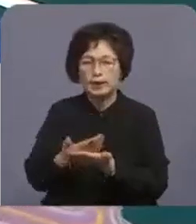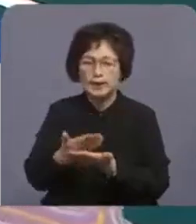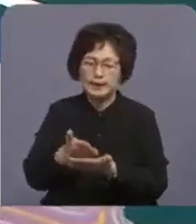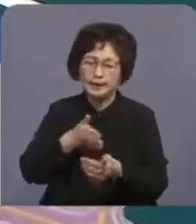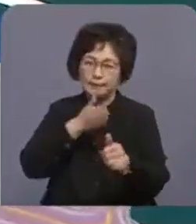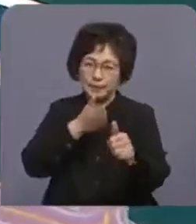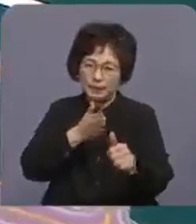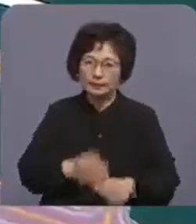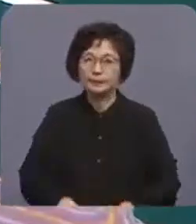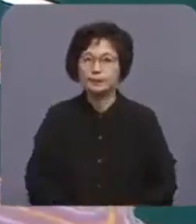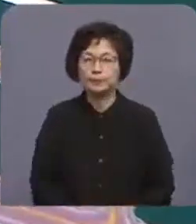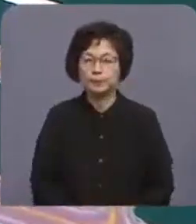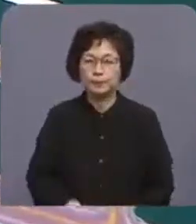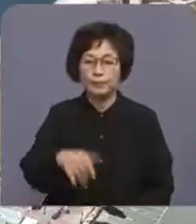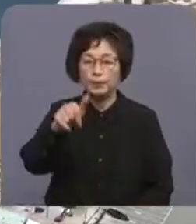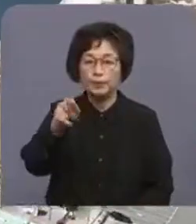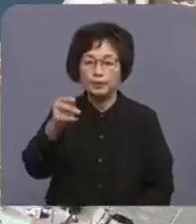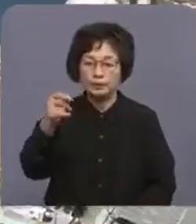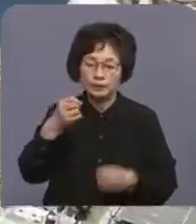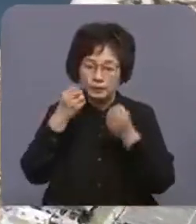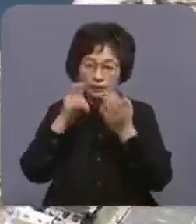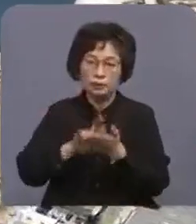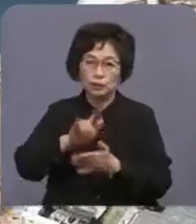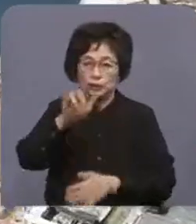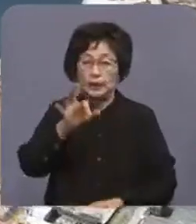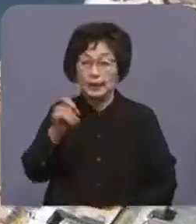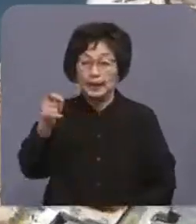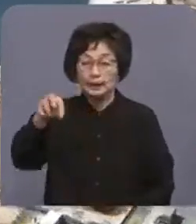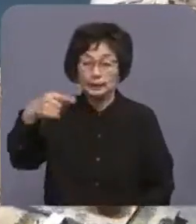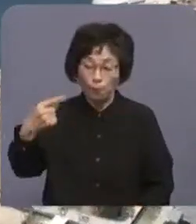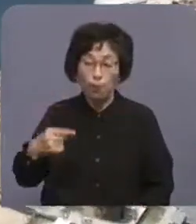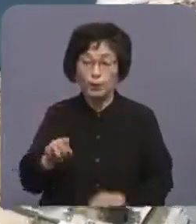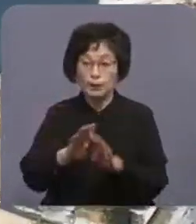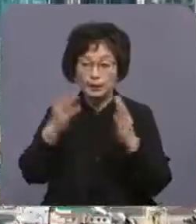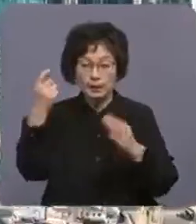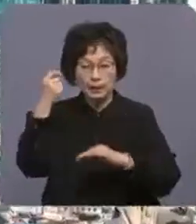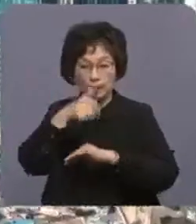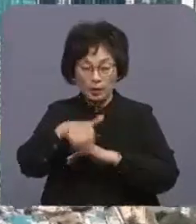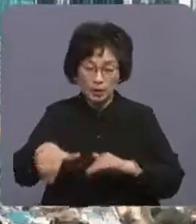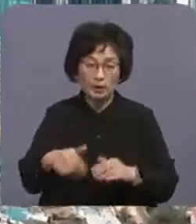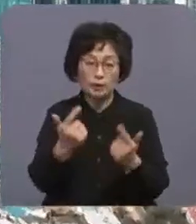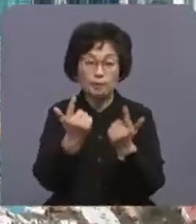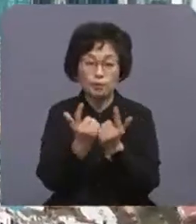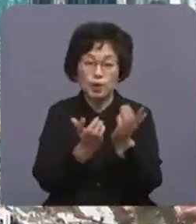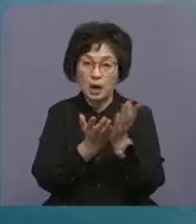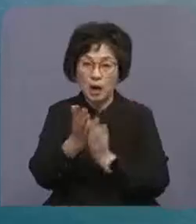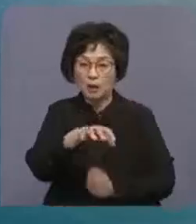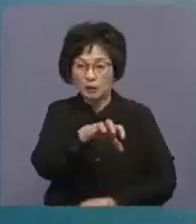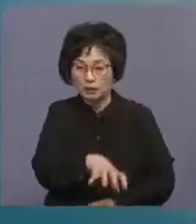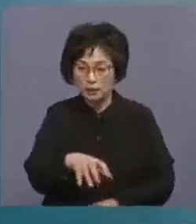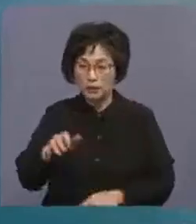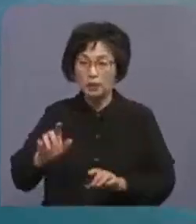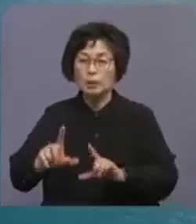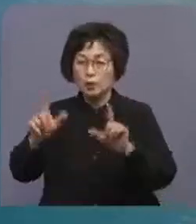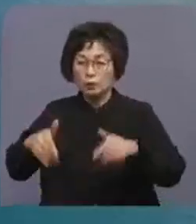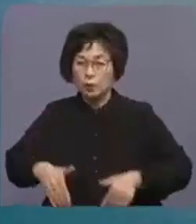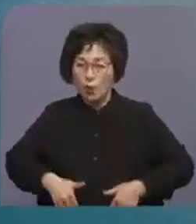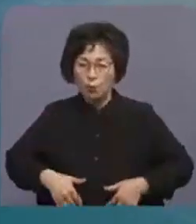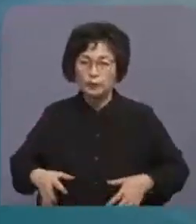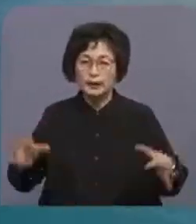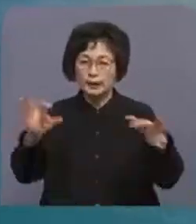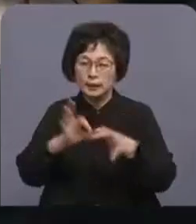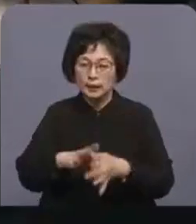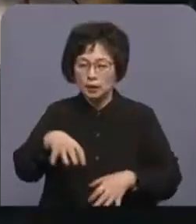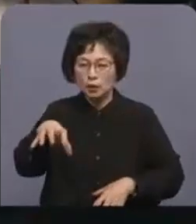했고 가덕신공항과 엑스포 개최 예정지인 북항, 또 동부산까지 연결하는 인프라 구축에도 빨간불이